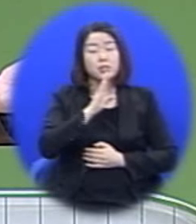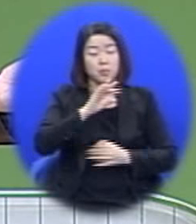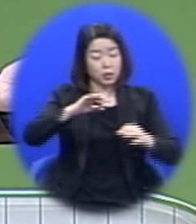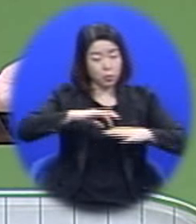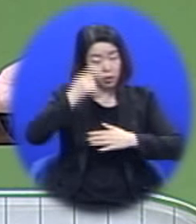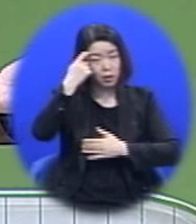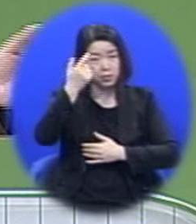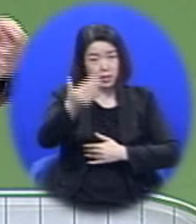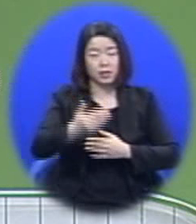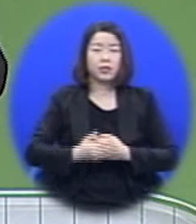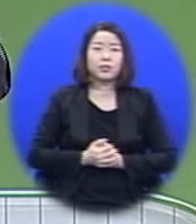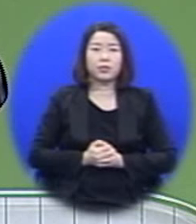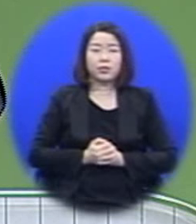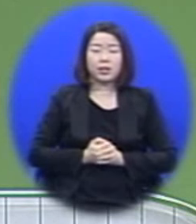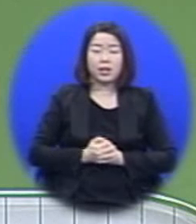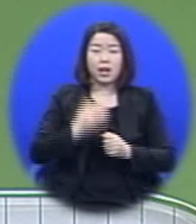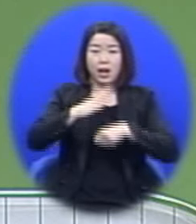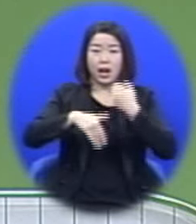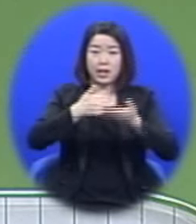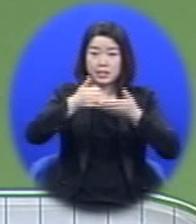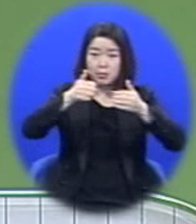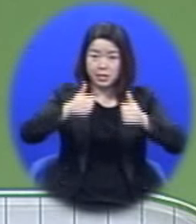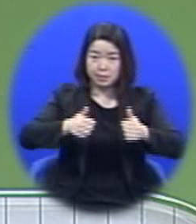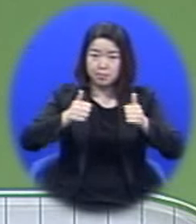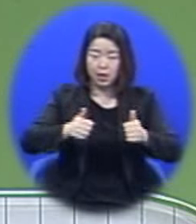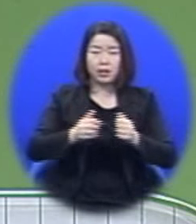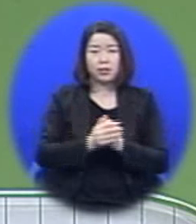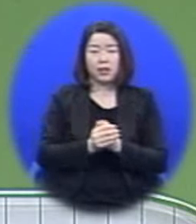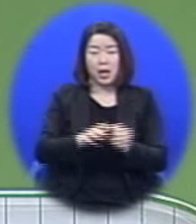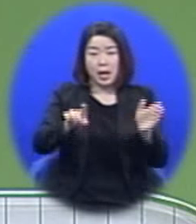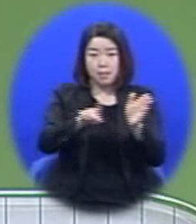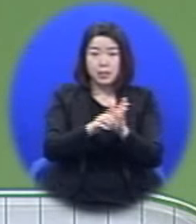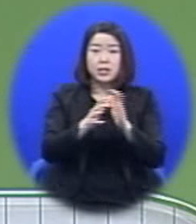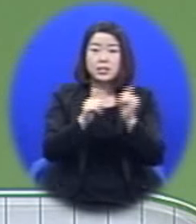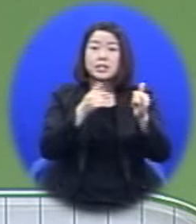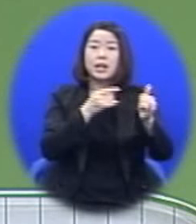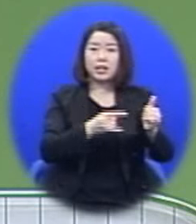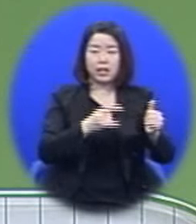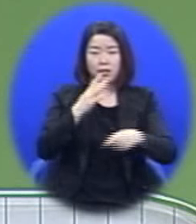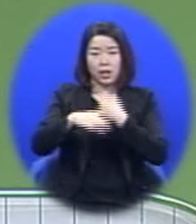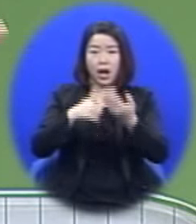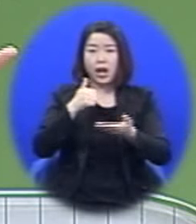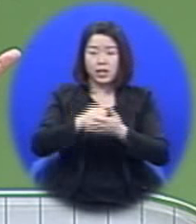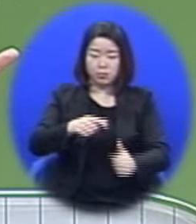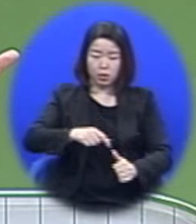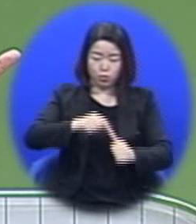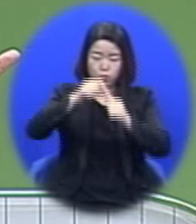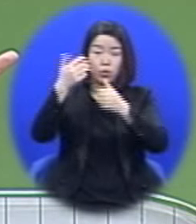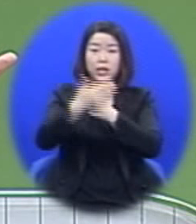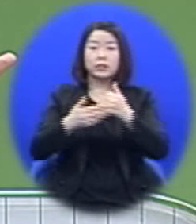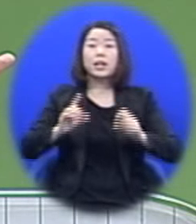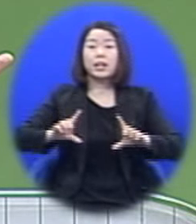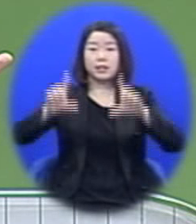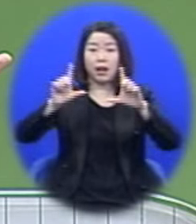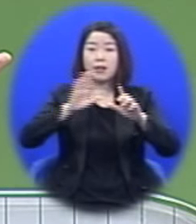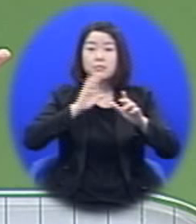놀랍잖아요. 하나님의 심판은 믿는 자에게는 하나님의 구원의 은혜의